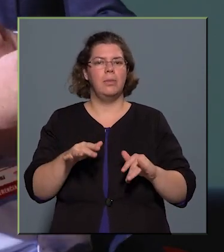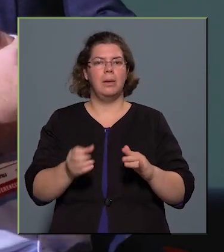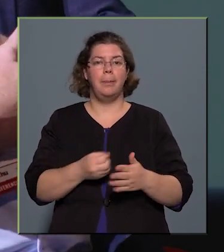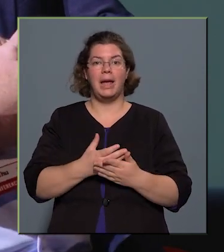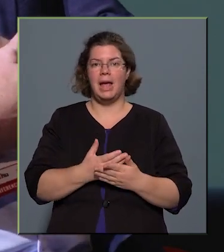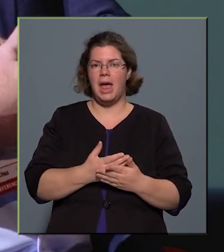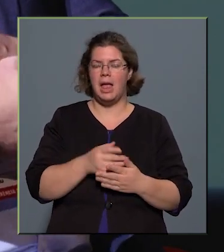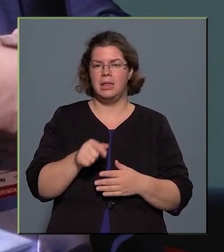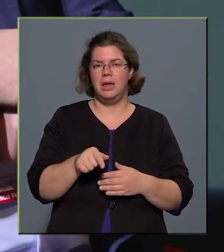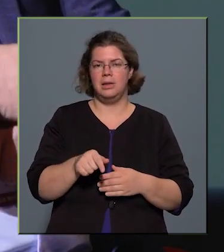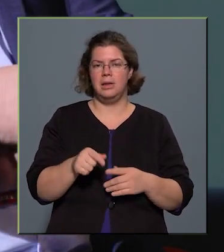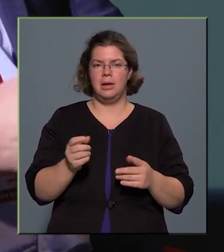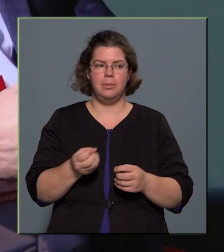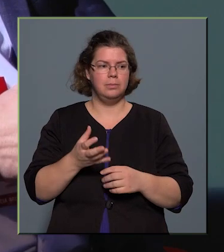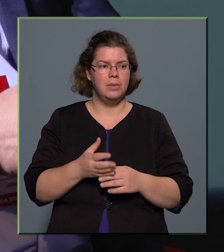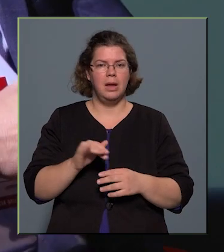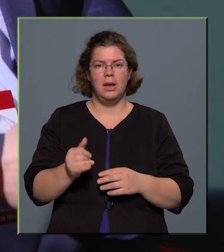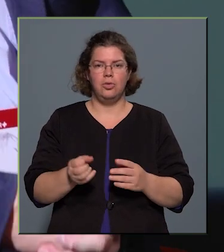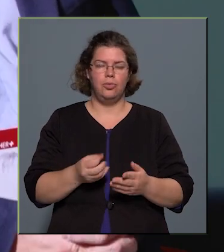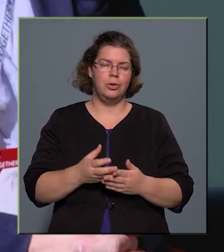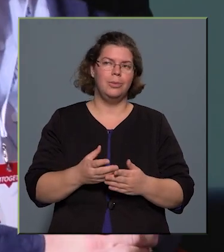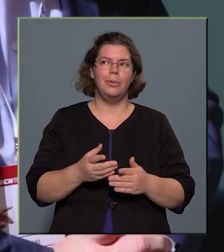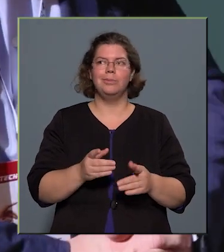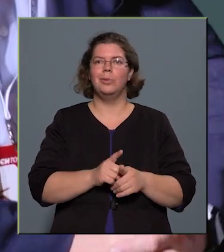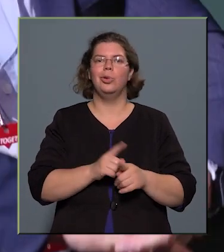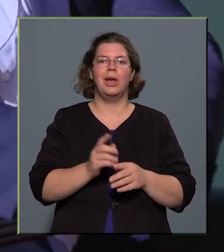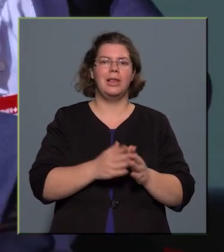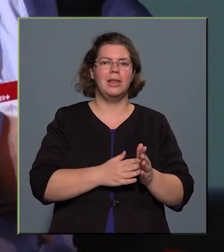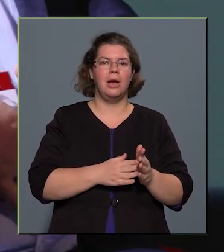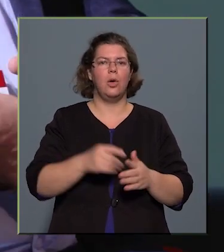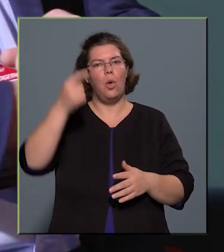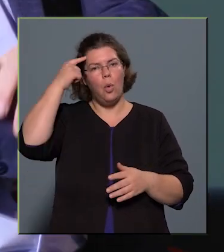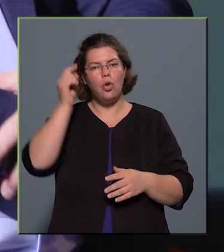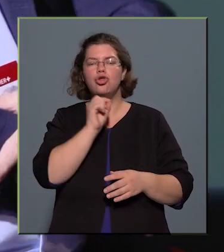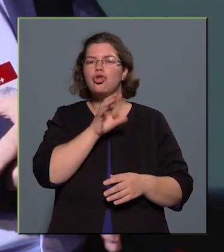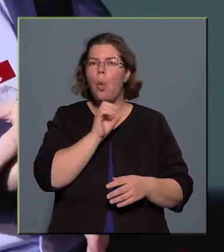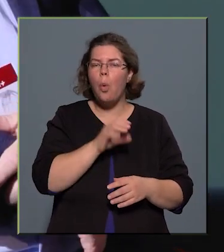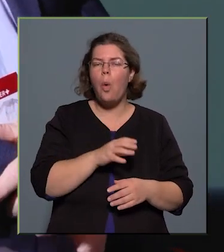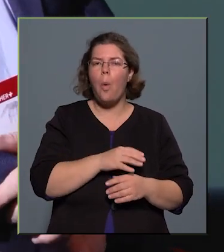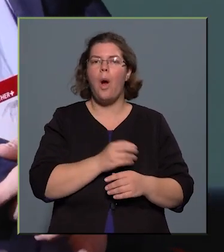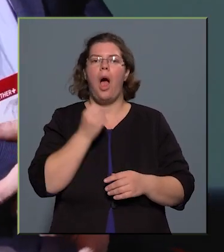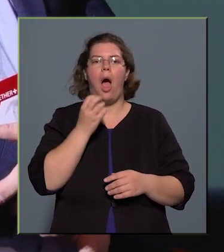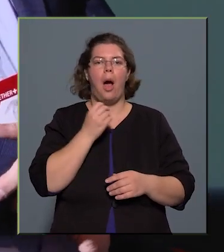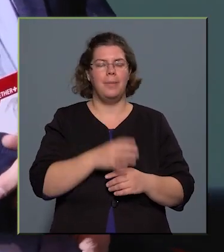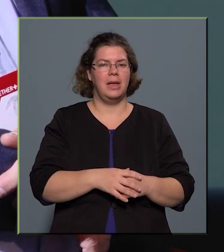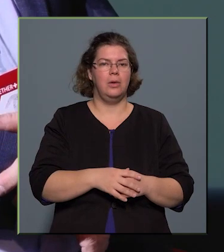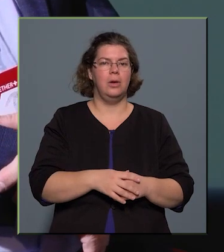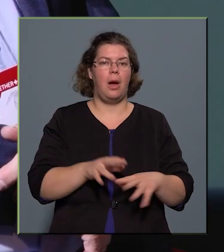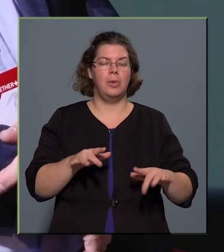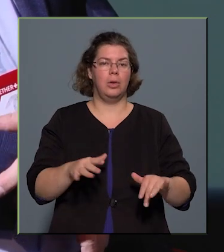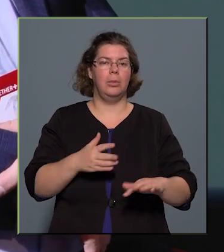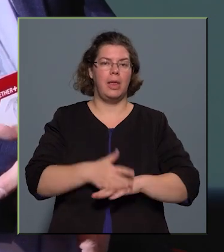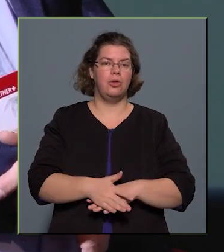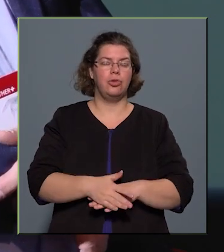update-je, és a szoftver feldobott egy, én csak úgy kezdtük el nevezni, hogy okos sugó, amikor is a programozás során